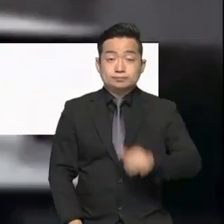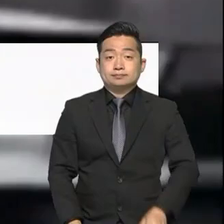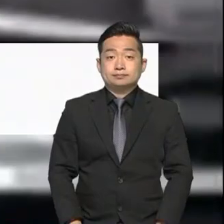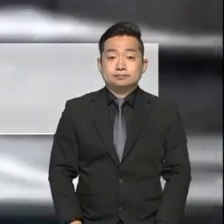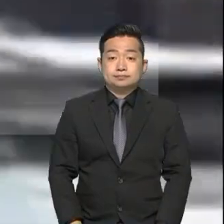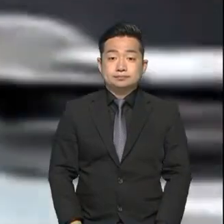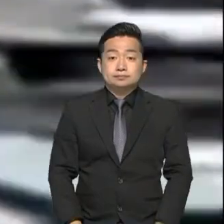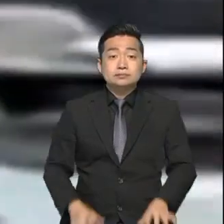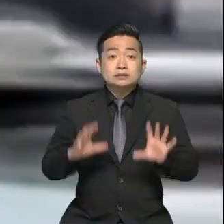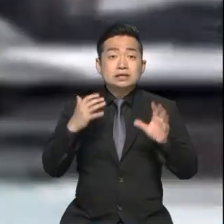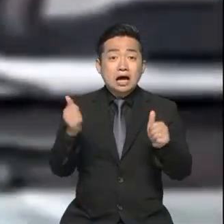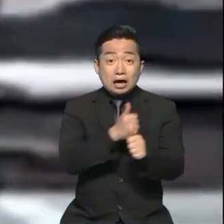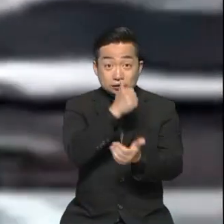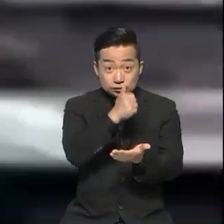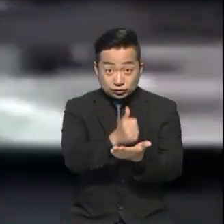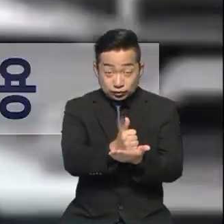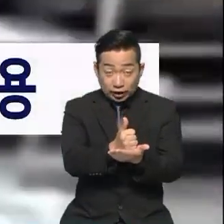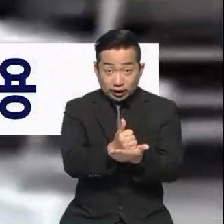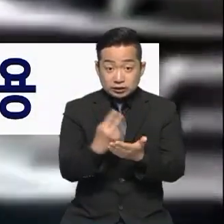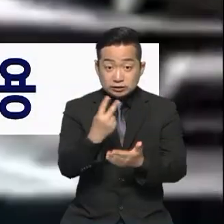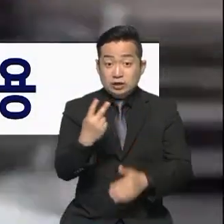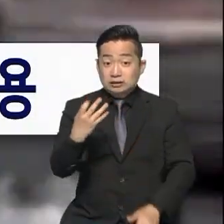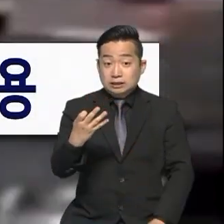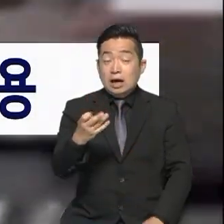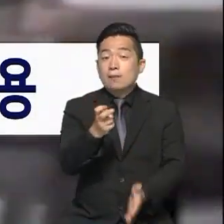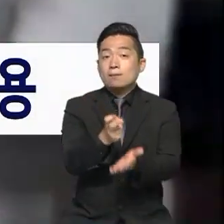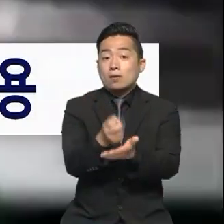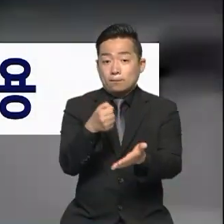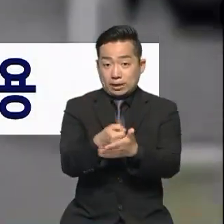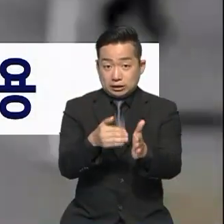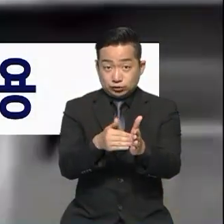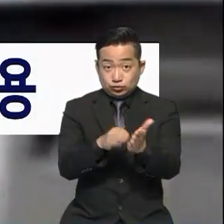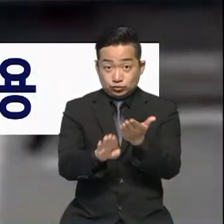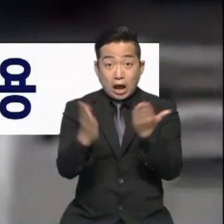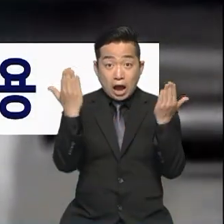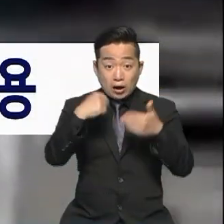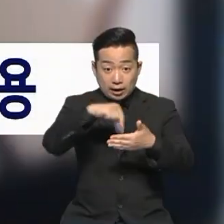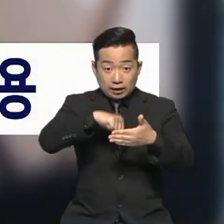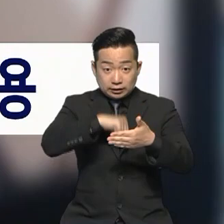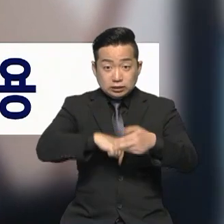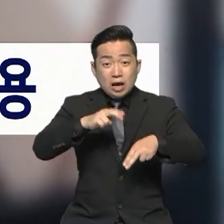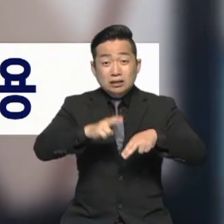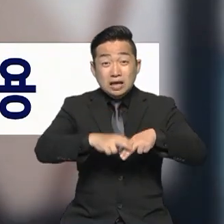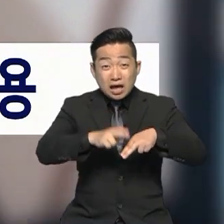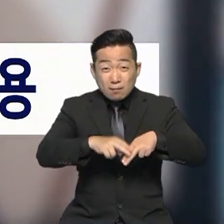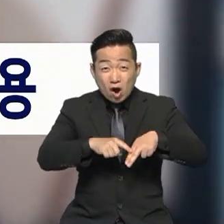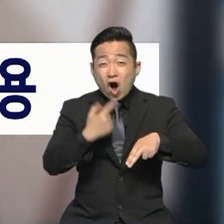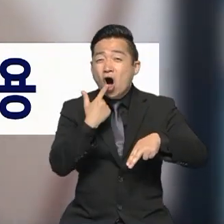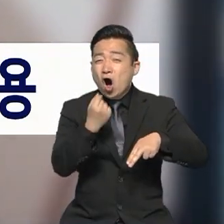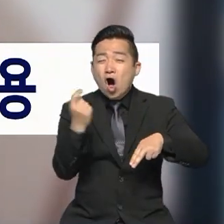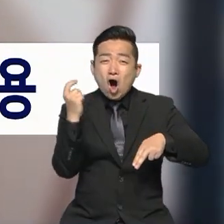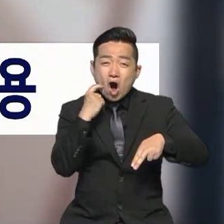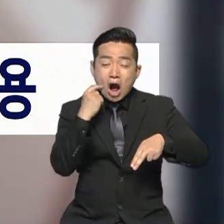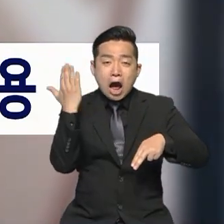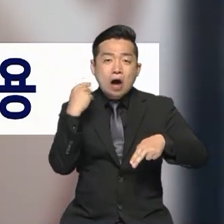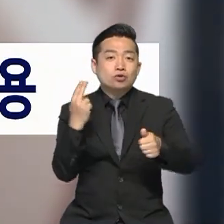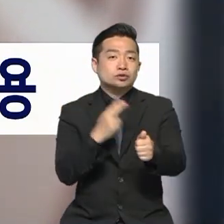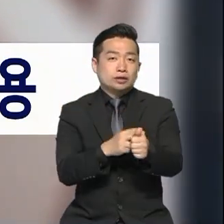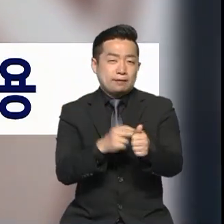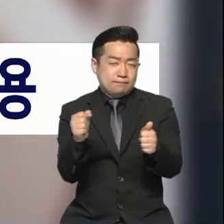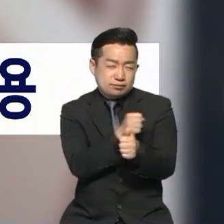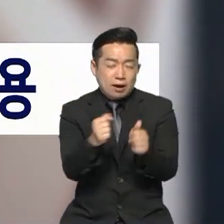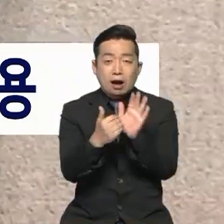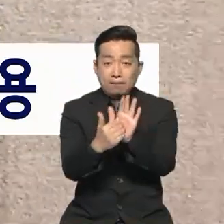있었거든요. 아동학대법은 지난 2014년 제정돼 학교에서 체벌을 빙자한 교사들의 폭력을 막는